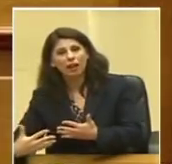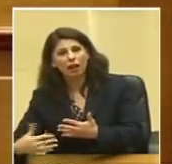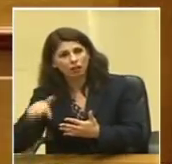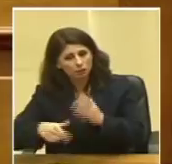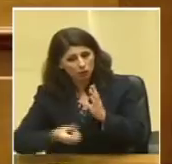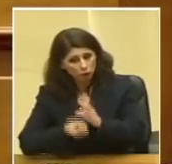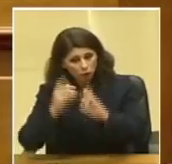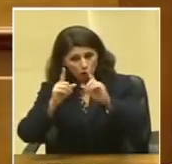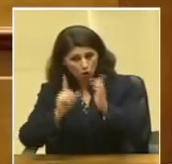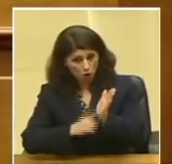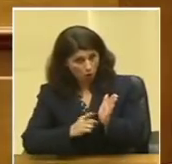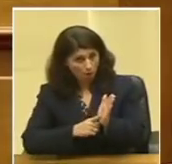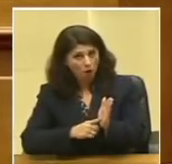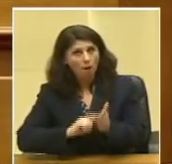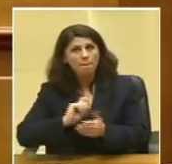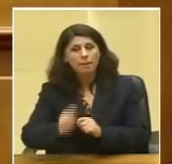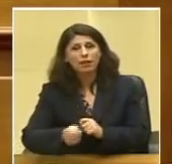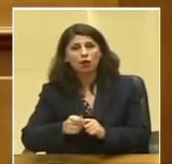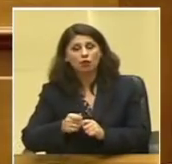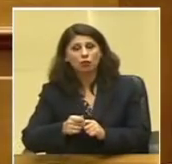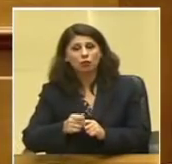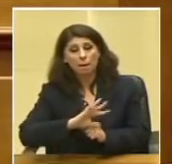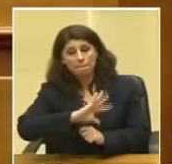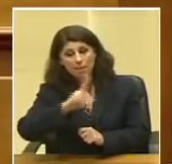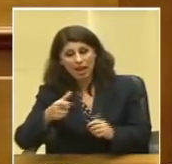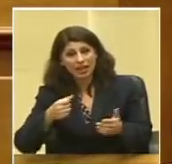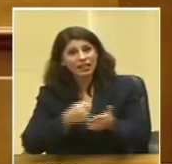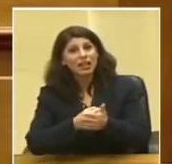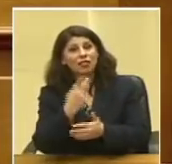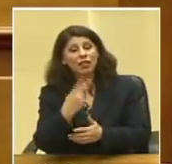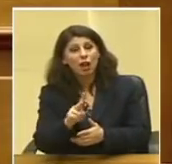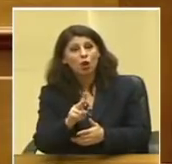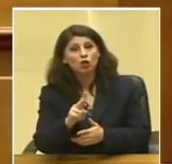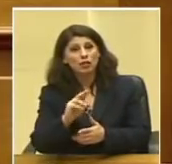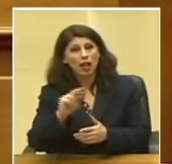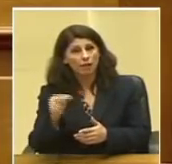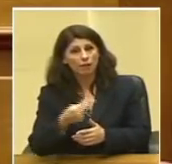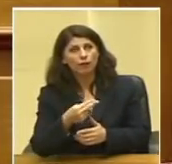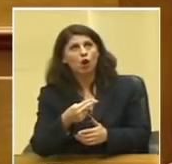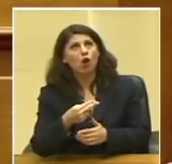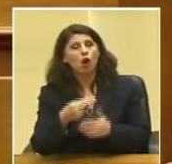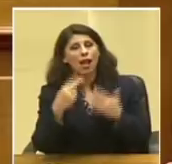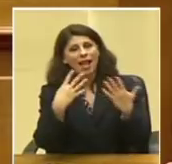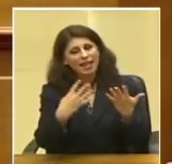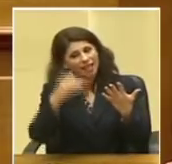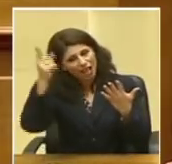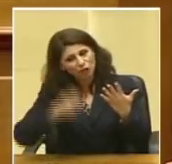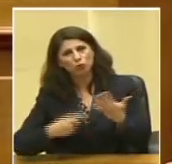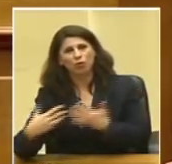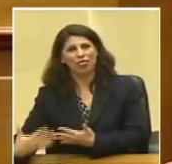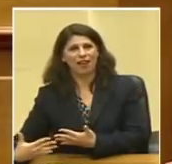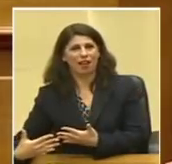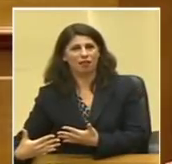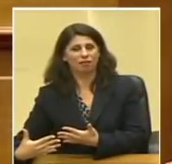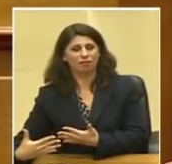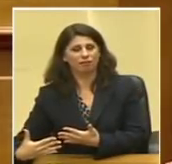πλαίσιο πληρώνουν μέχρι 200 ευρώ 9 στους 10 ασφαλισμένους. Μάλιστα, πάμε παρακάτω.